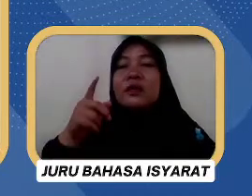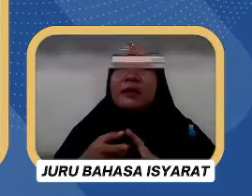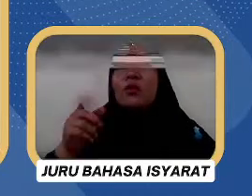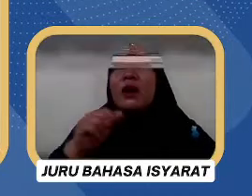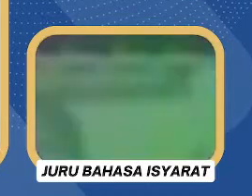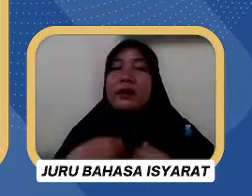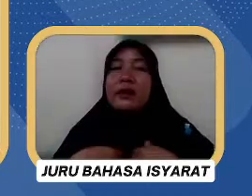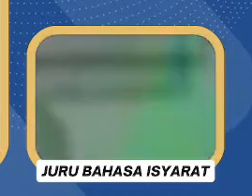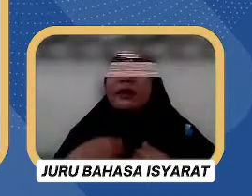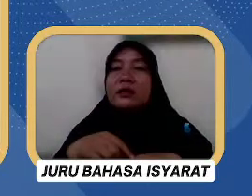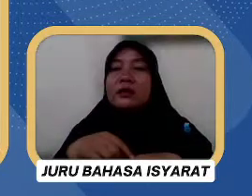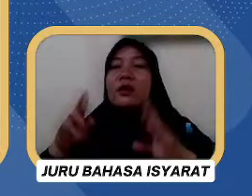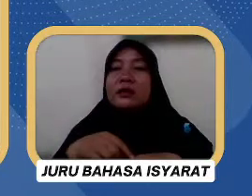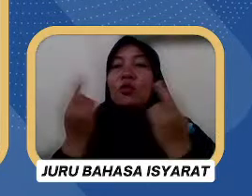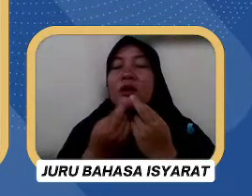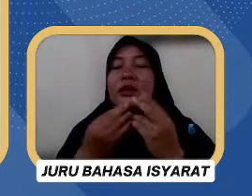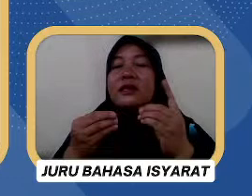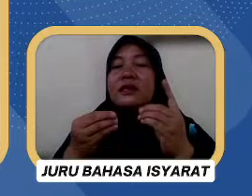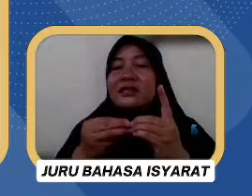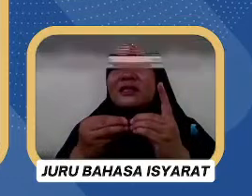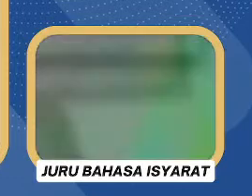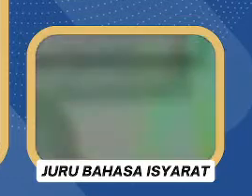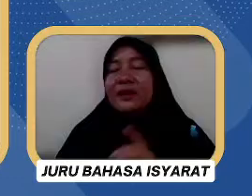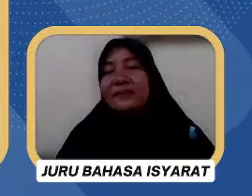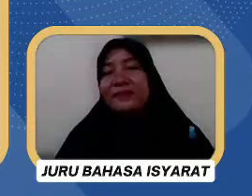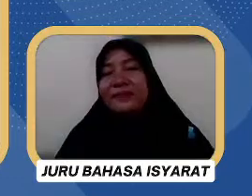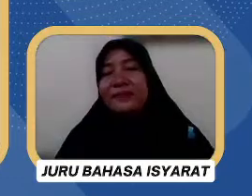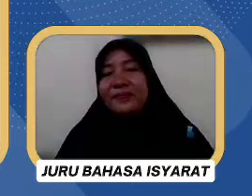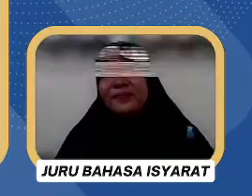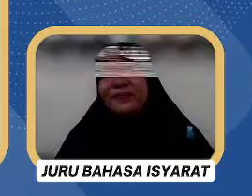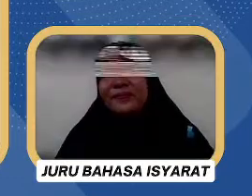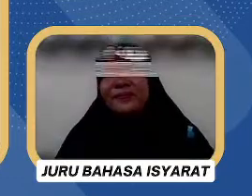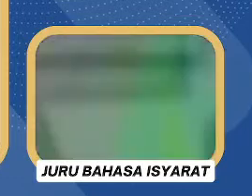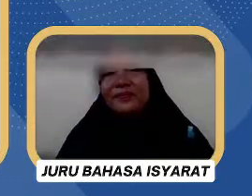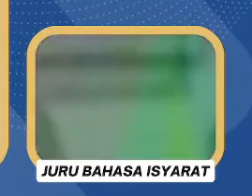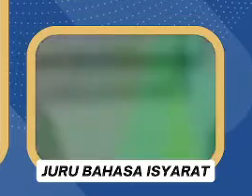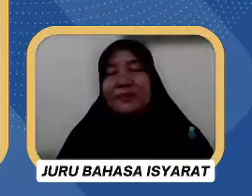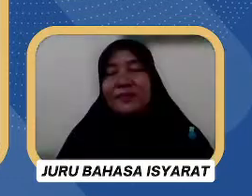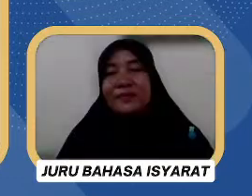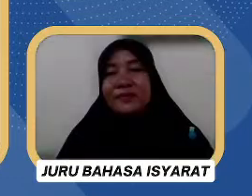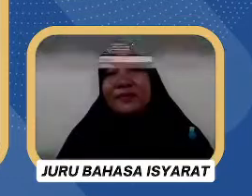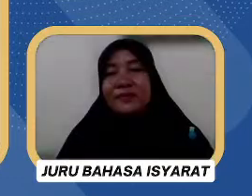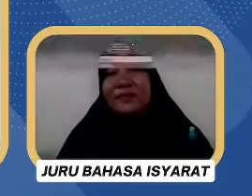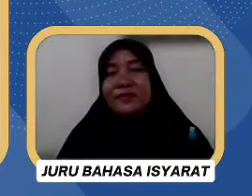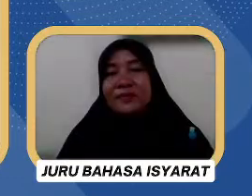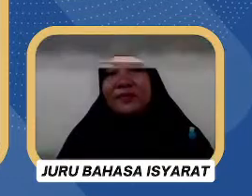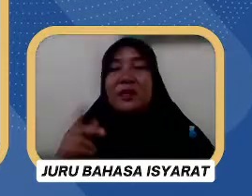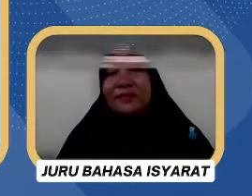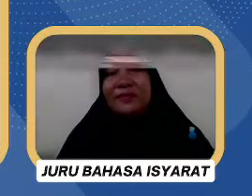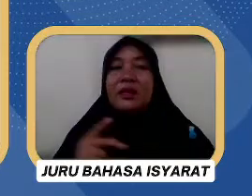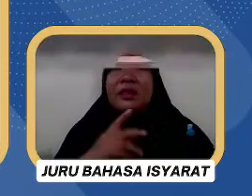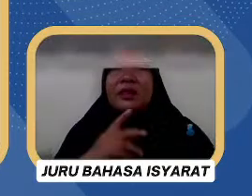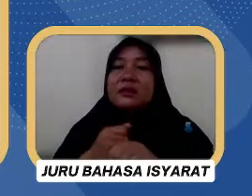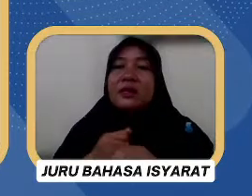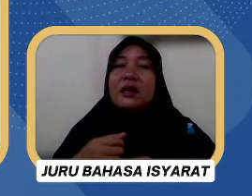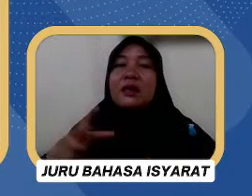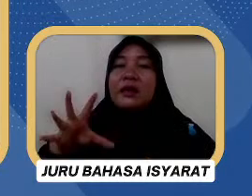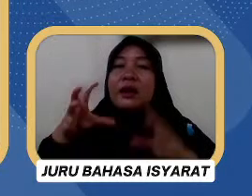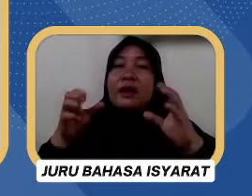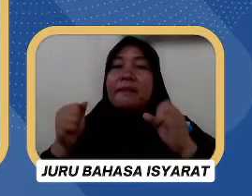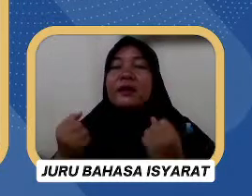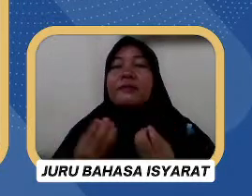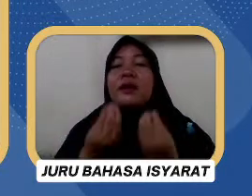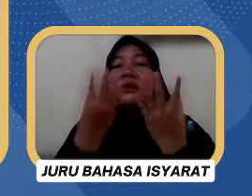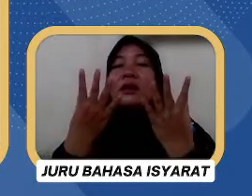ruang digital dengan sangat wise, dengan sangat bijak, dan kita akan mendapatkan banyak informasi, dan kita juga akan mendapatkan banyak hal-hal baik